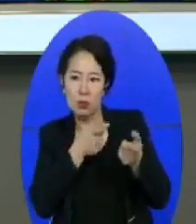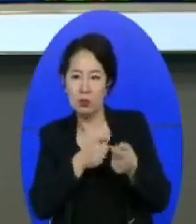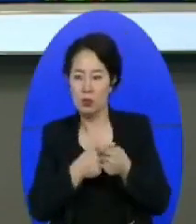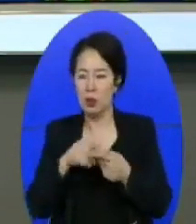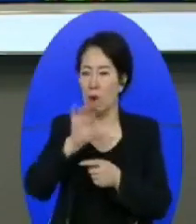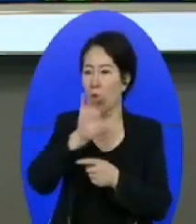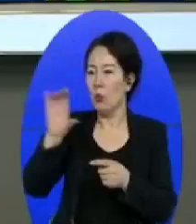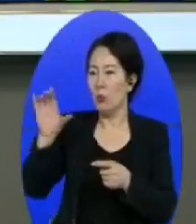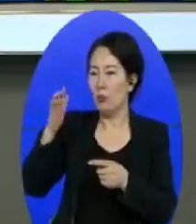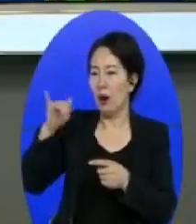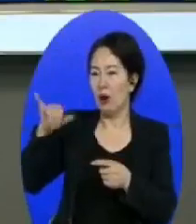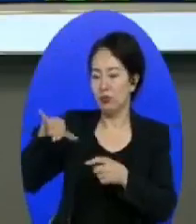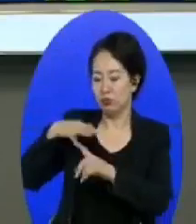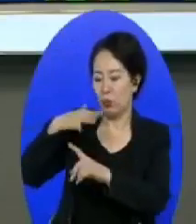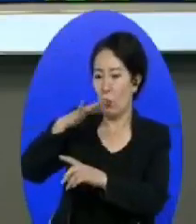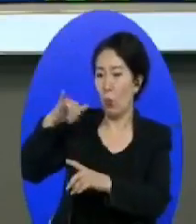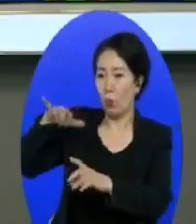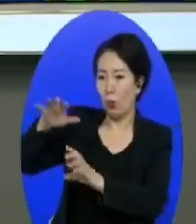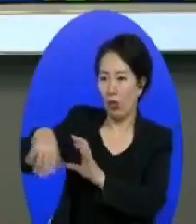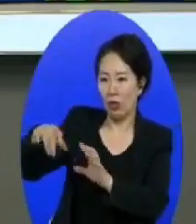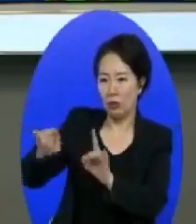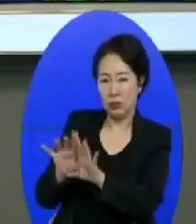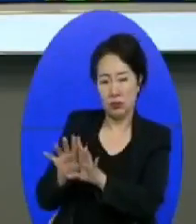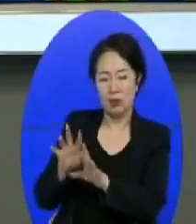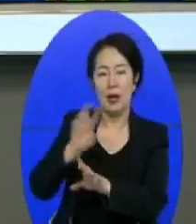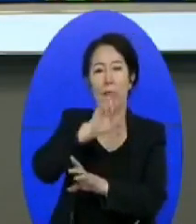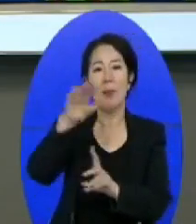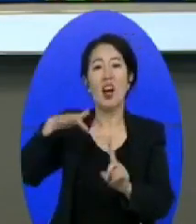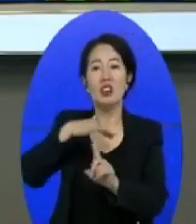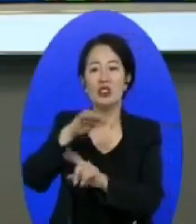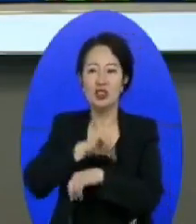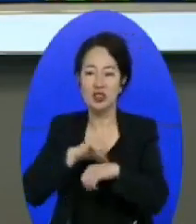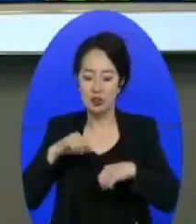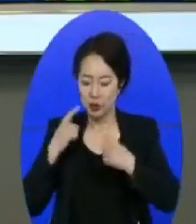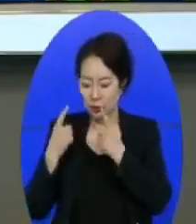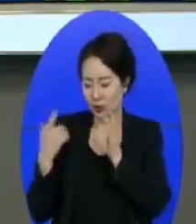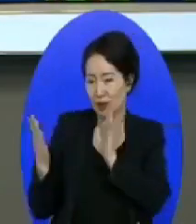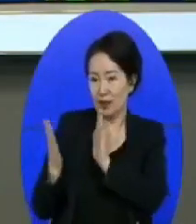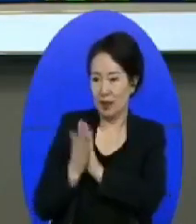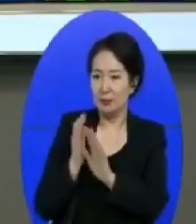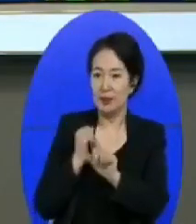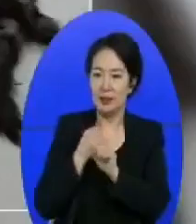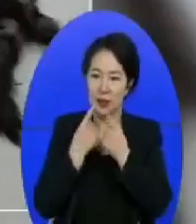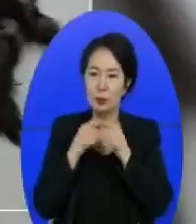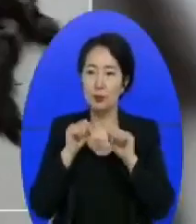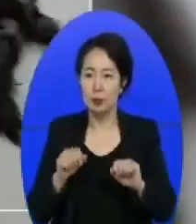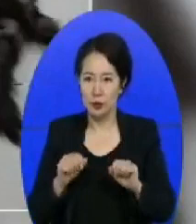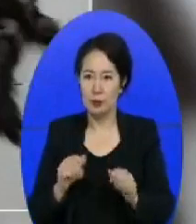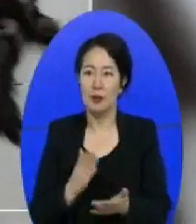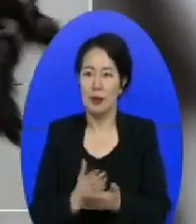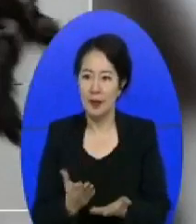байгаа асуудлыг бууруулахар цагдаагийн байгууллага Монголын байгаль орчны иргэний зөвлөлтөд хамтран ажиллахаар болсон байна.